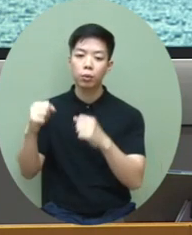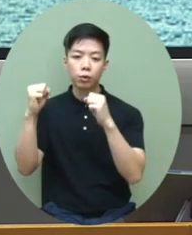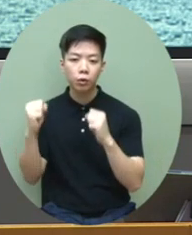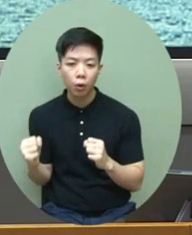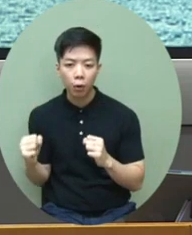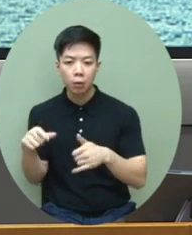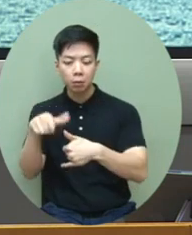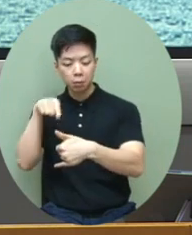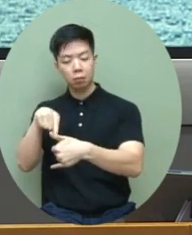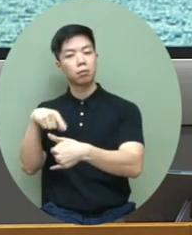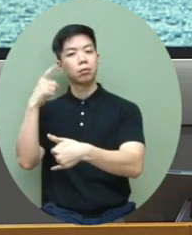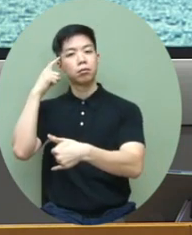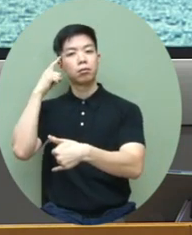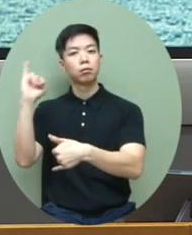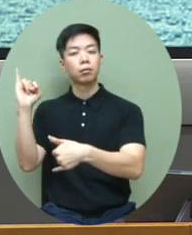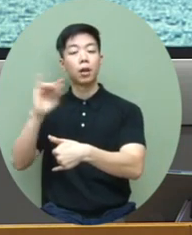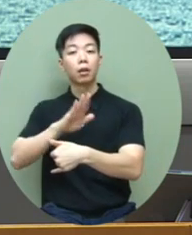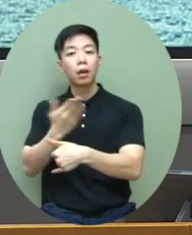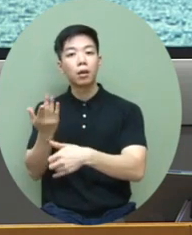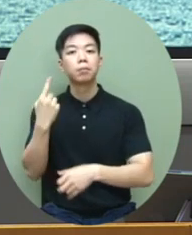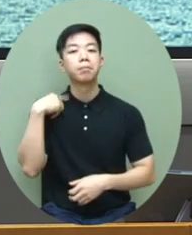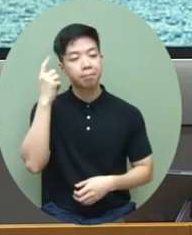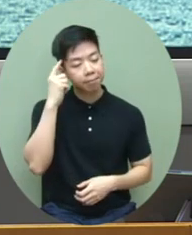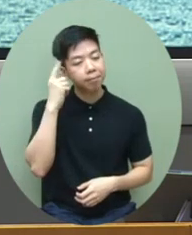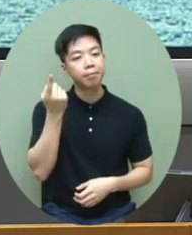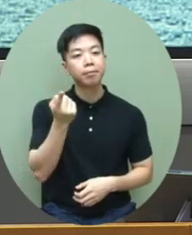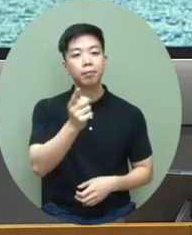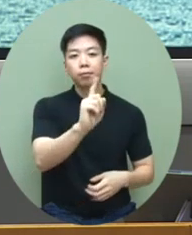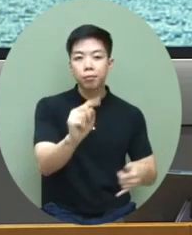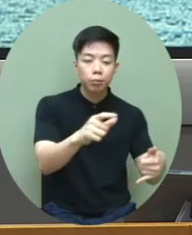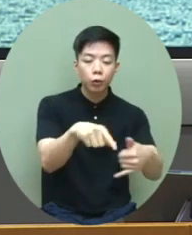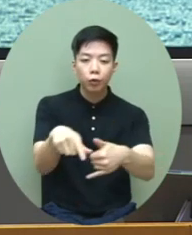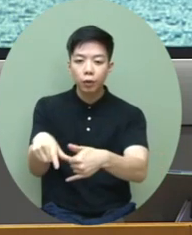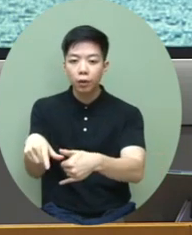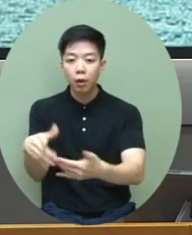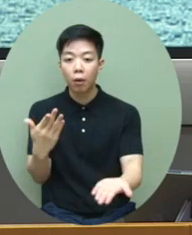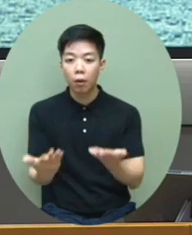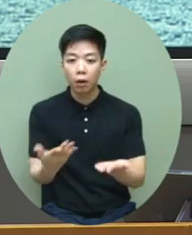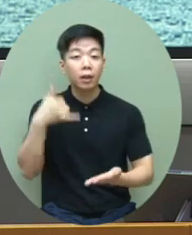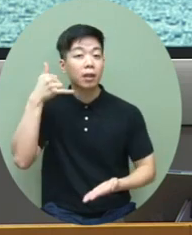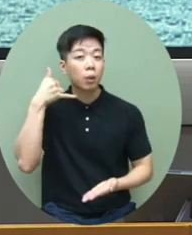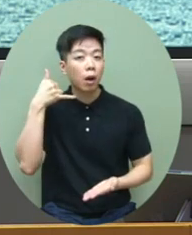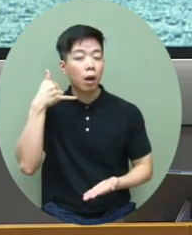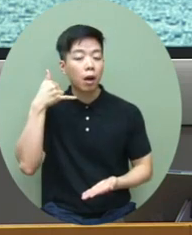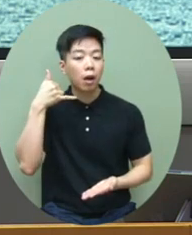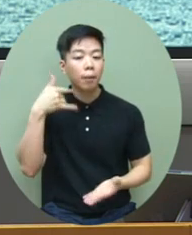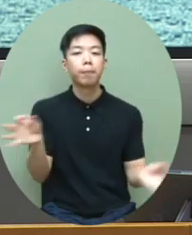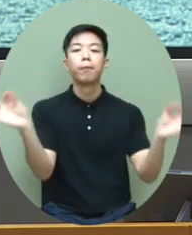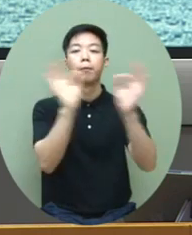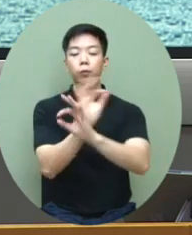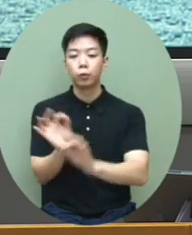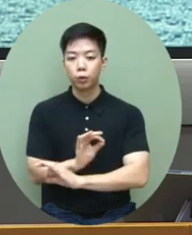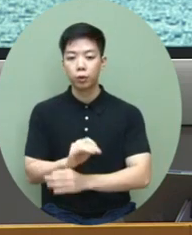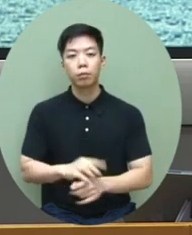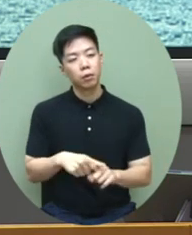別個案，不過我知道其實有個別市民咧，可能都會混淆咗一啲電話啦，即係因為有一啲電話都唔係